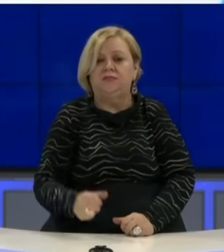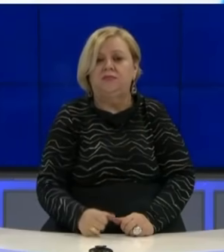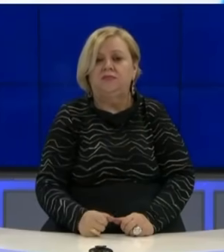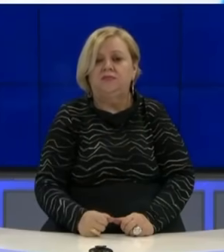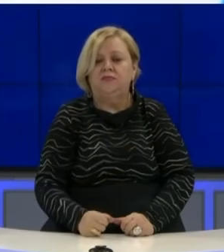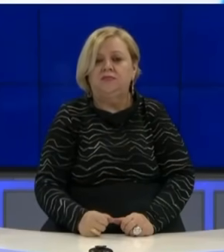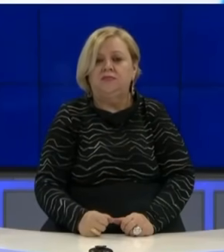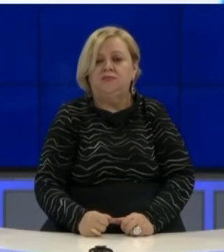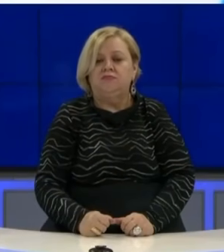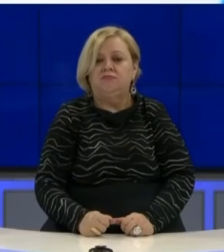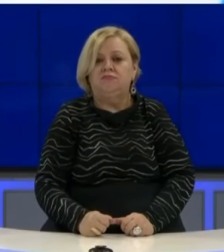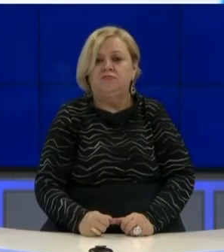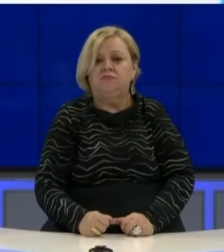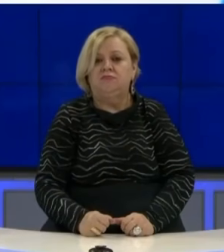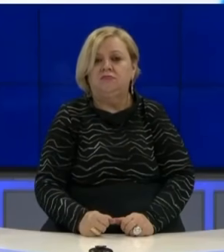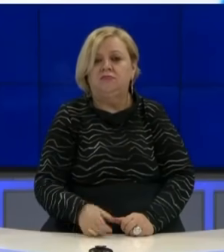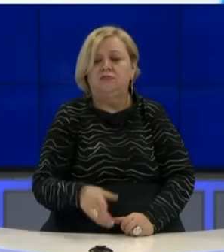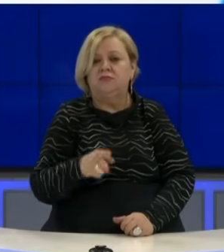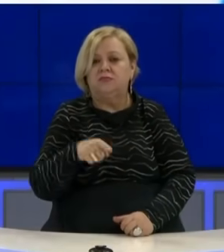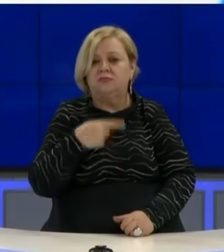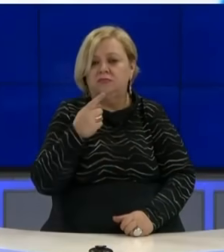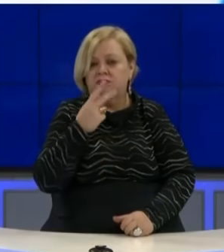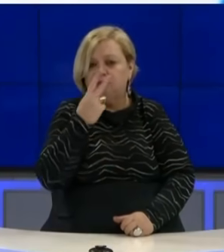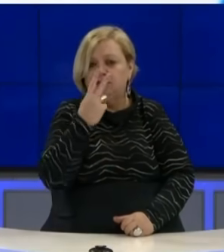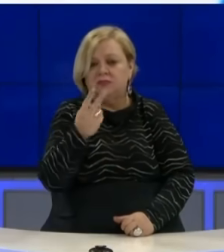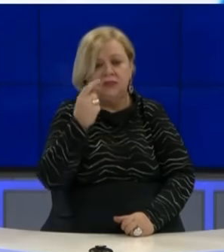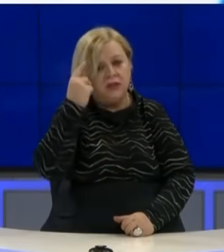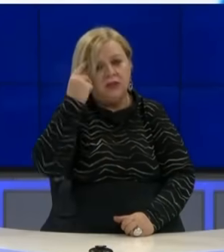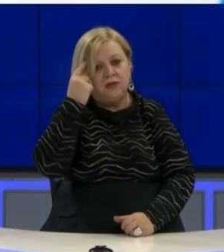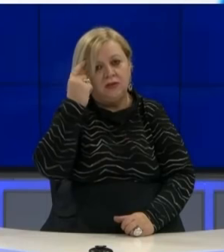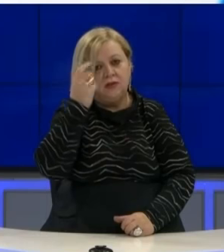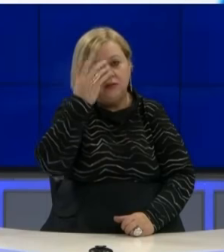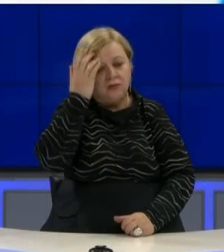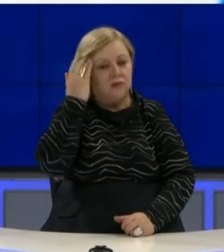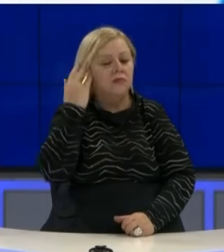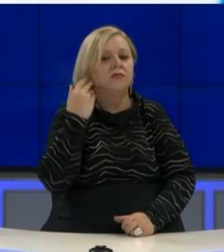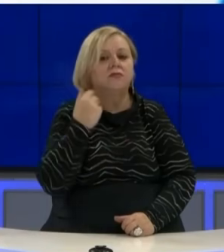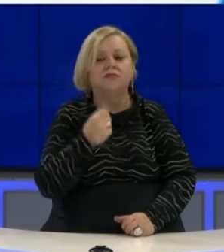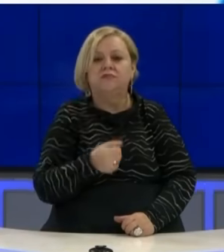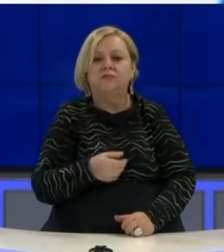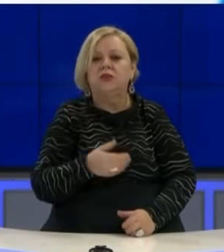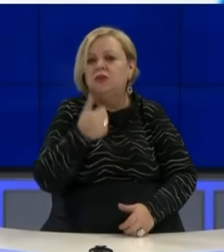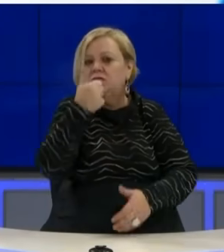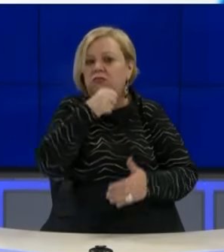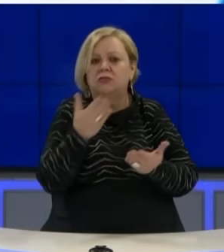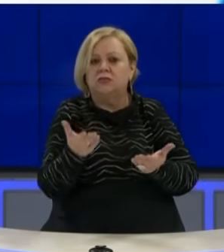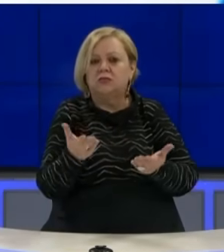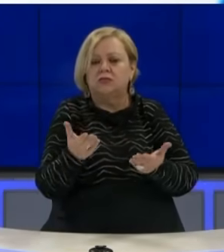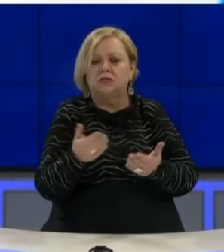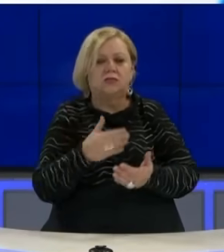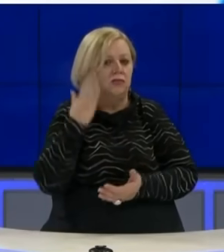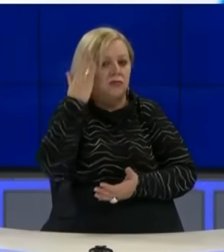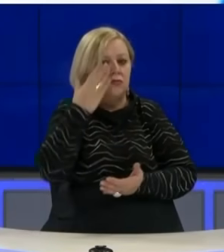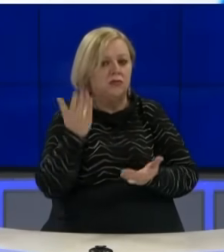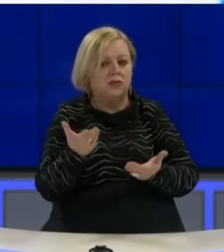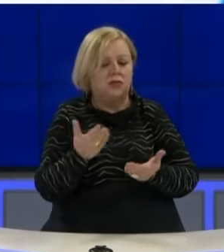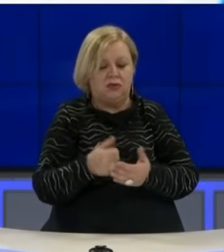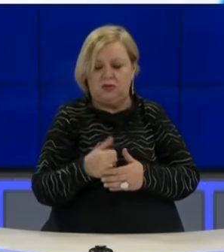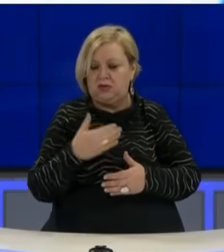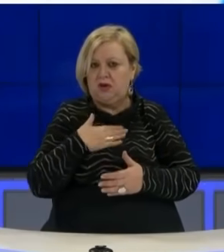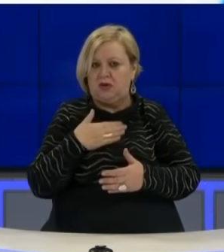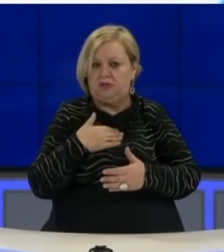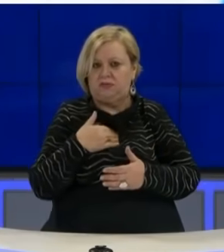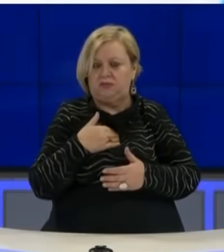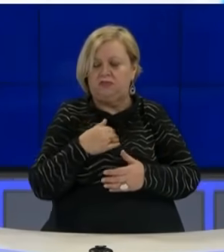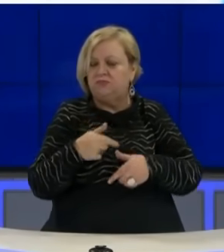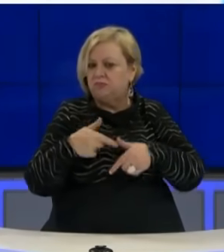dhe pastaj të dihet se qka ka ndodhë. Sepse na tash praktikisht nuk e kemi